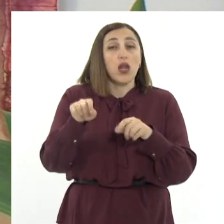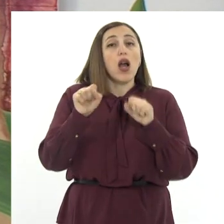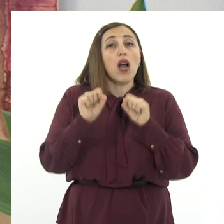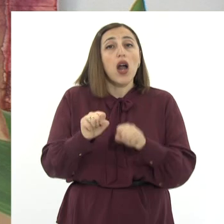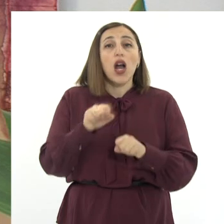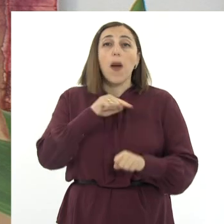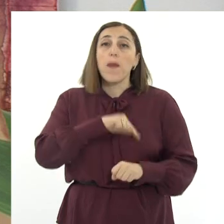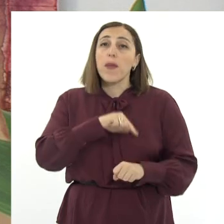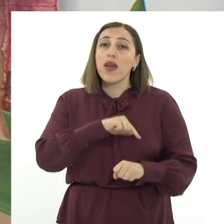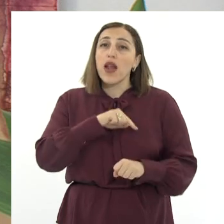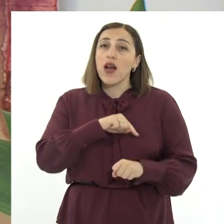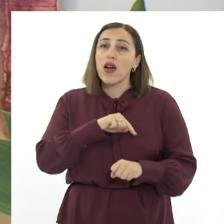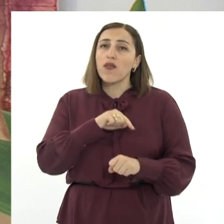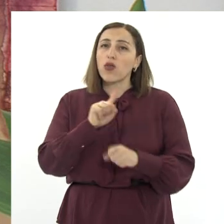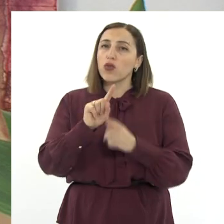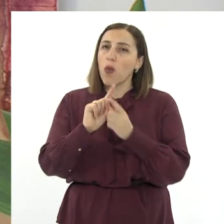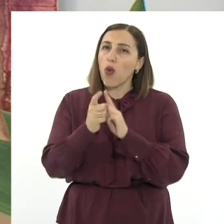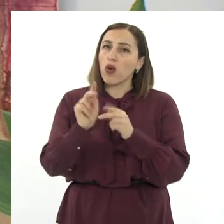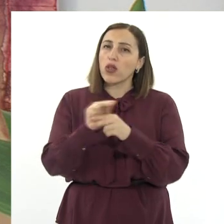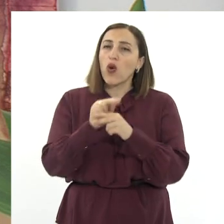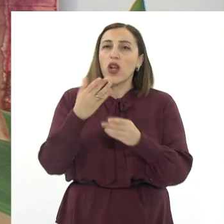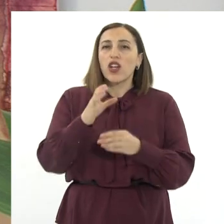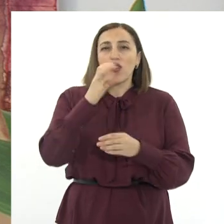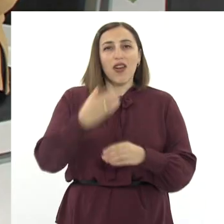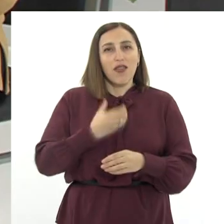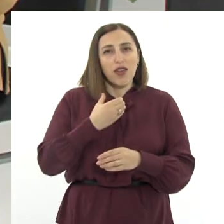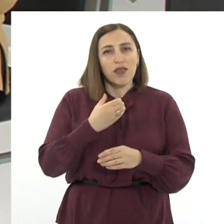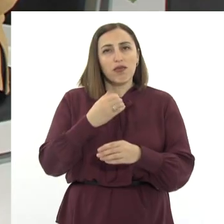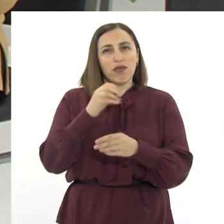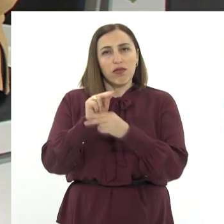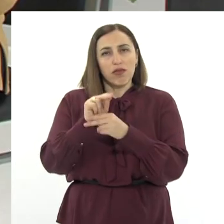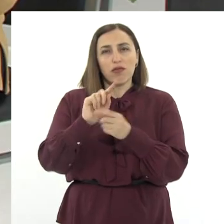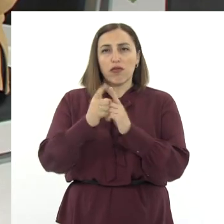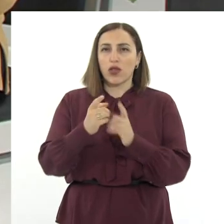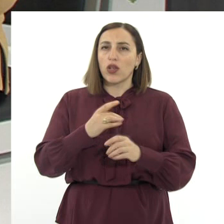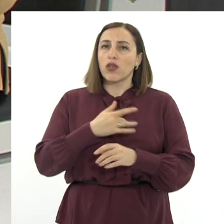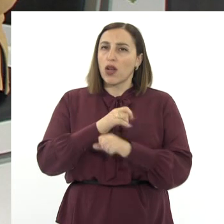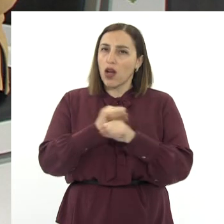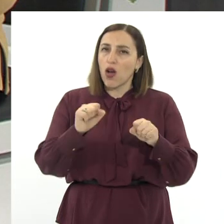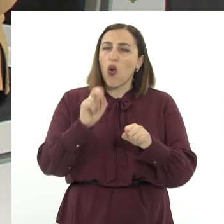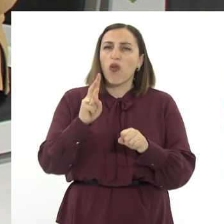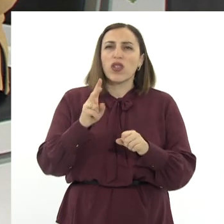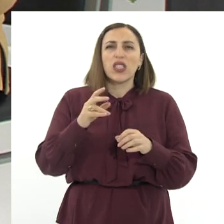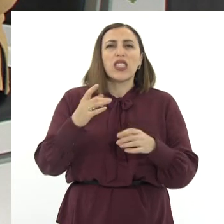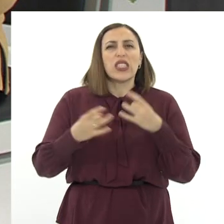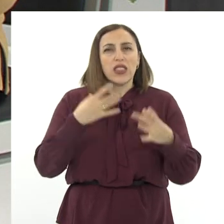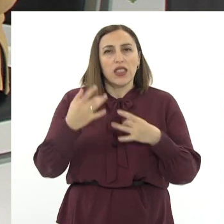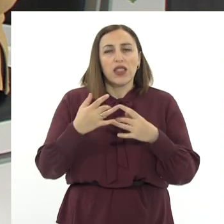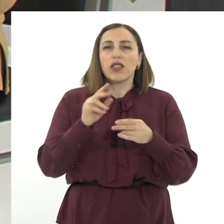կենդանիների հոգեբանը, կարողանում է բնավորություն փոխել, այսինքն վախկոտին դարձնել անվախ, ագրեսիվին